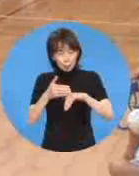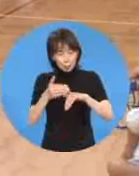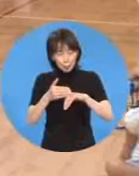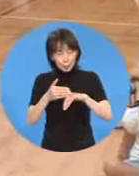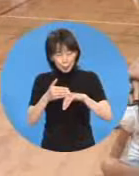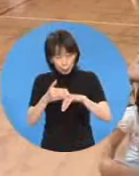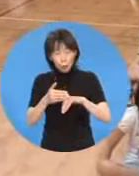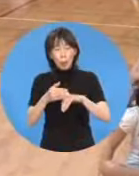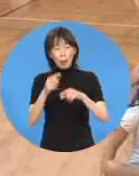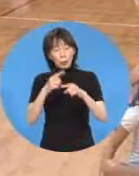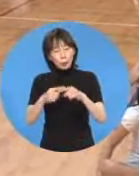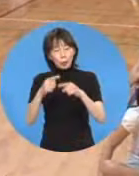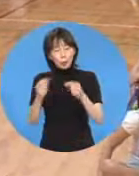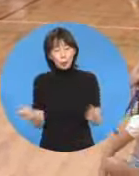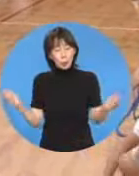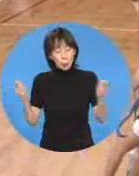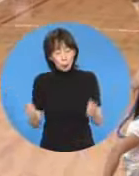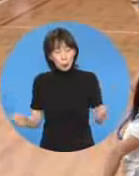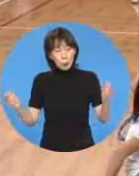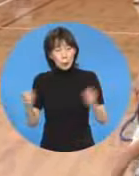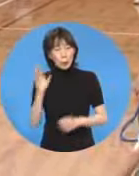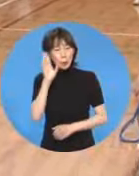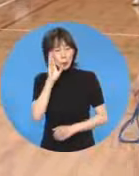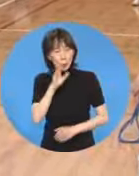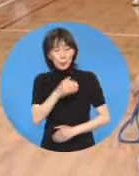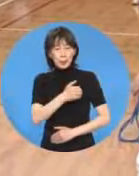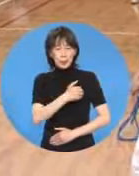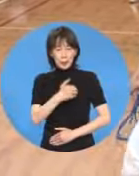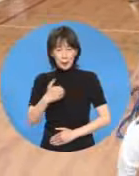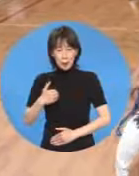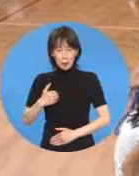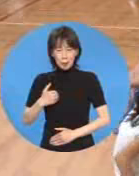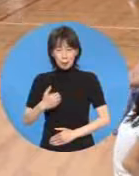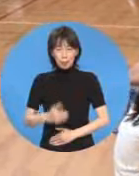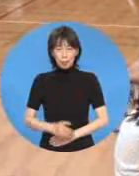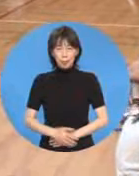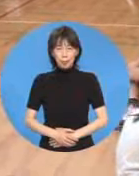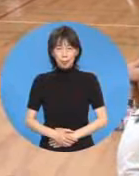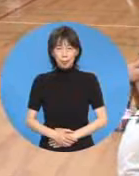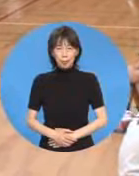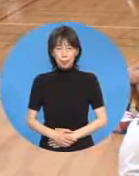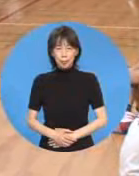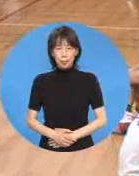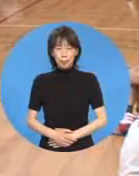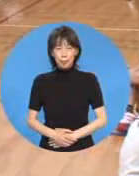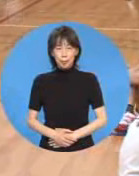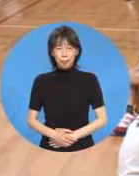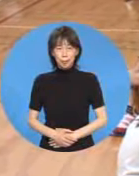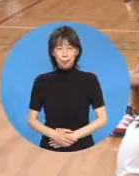は次第にフームが良くなり安定して飛び続けられるようになりまし